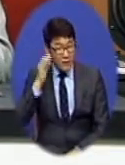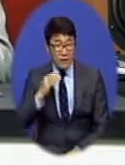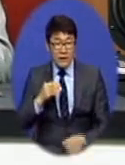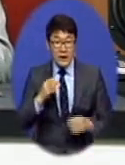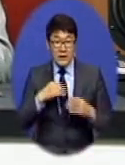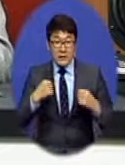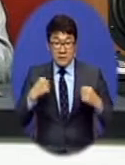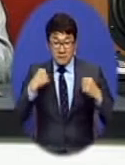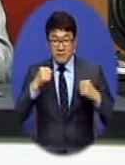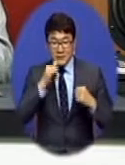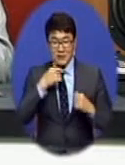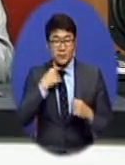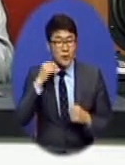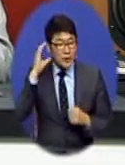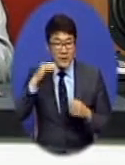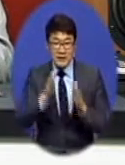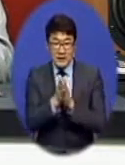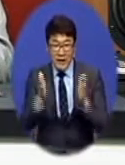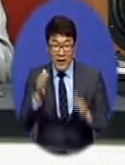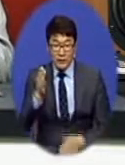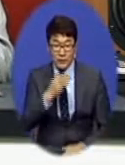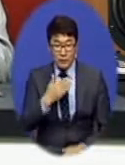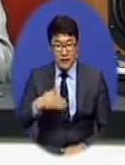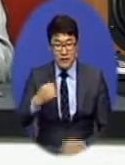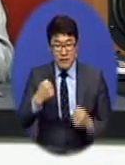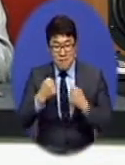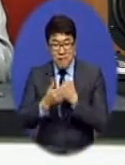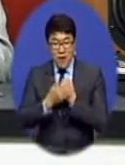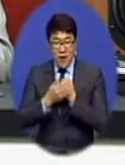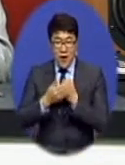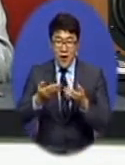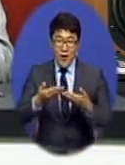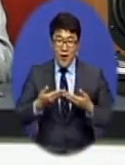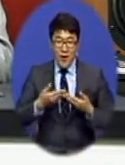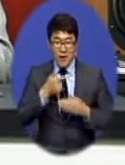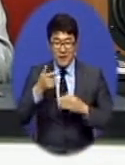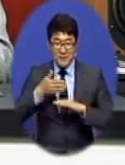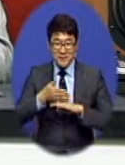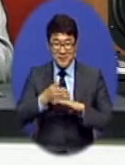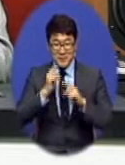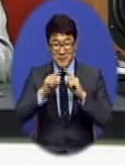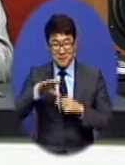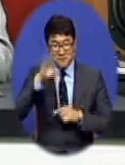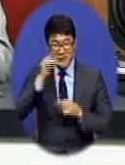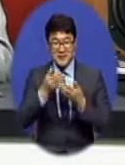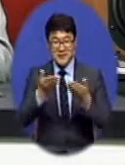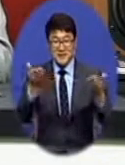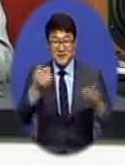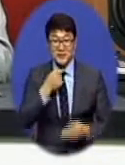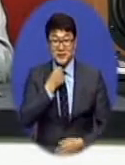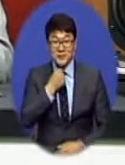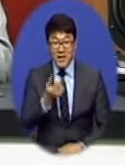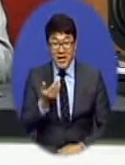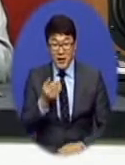워낙에 에너지가 넘치셔서 저희 시작부터 저희한테 많은 에너지를 주셔서 정말 감사하다는 말씀 먼저 드리고 싶네요. 그리고 제가